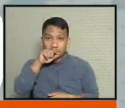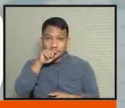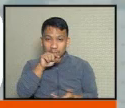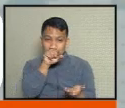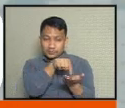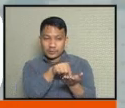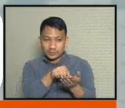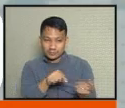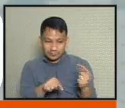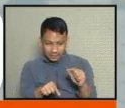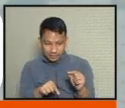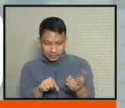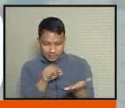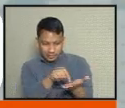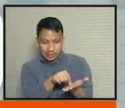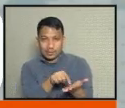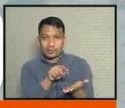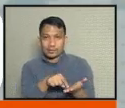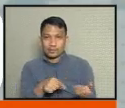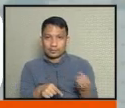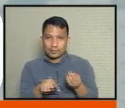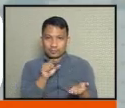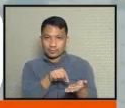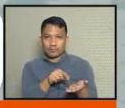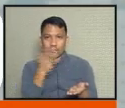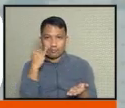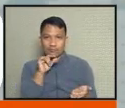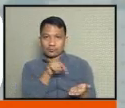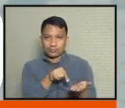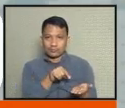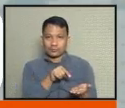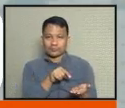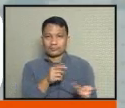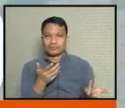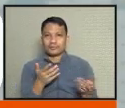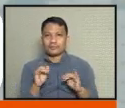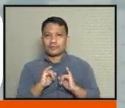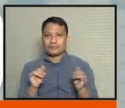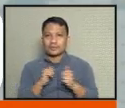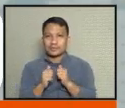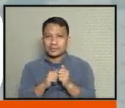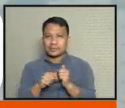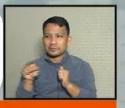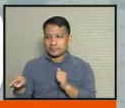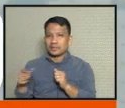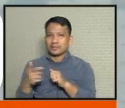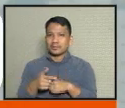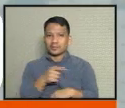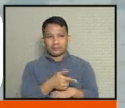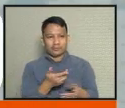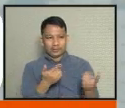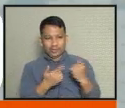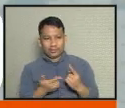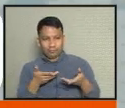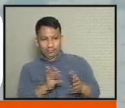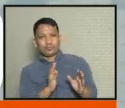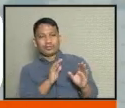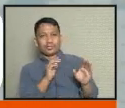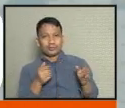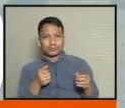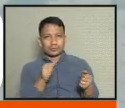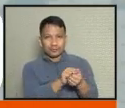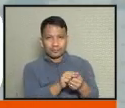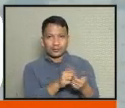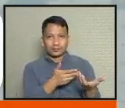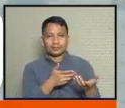Eh dumating yung palay, sir, tinuka mo, may kasalanan ka. Ba't mo kasi tinuka? Sana hindi mo tinuka kasi alam mo yung palay na yon,